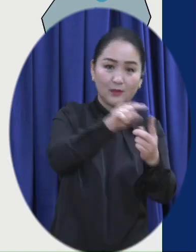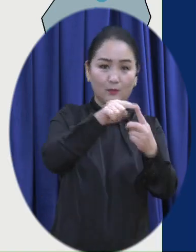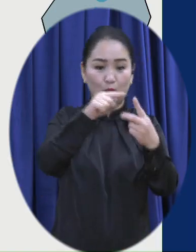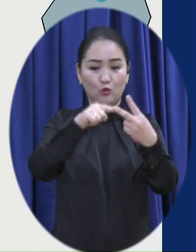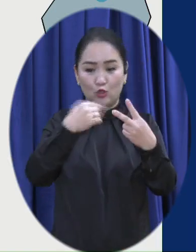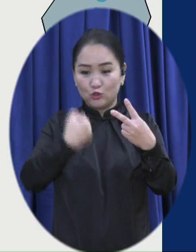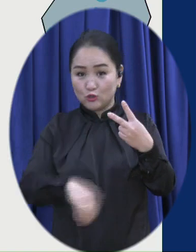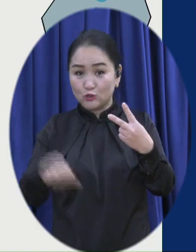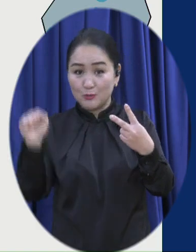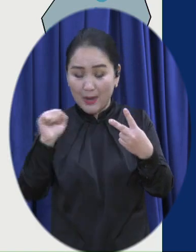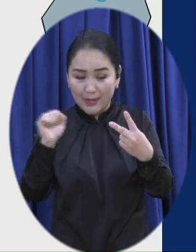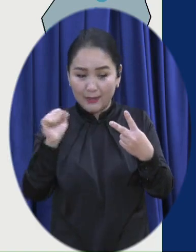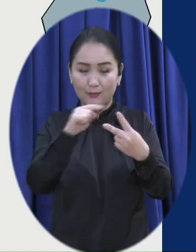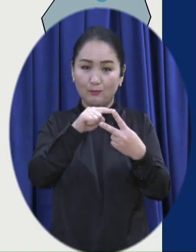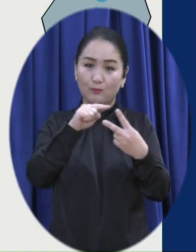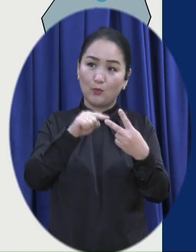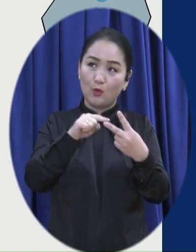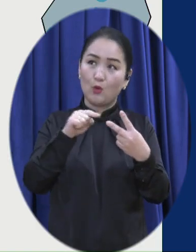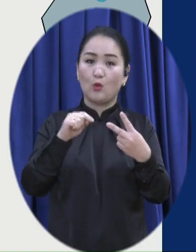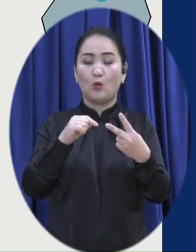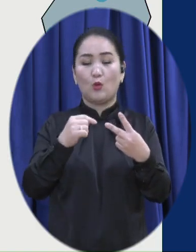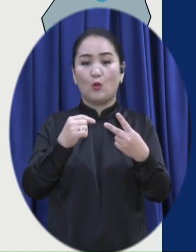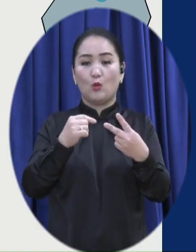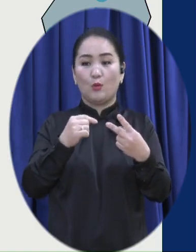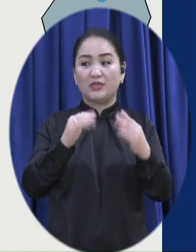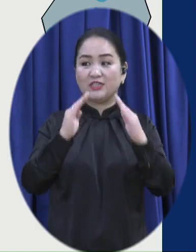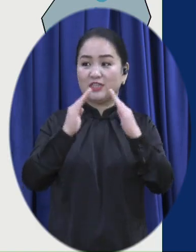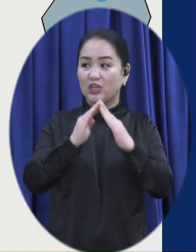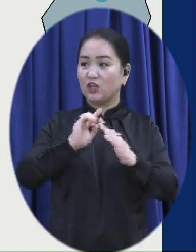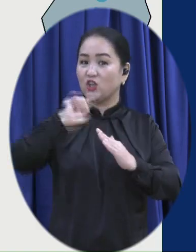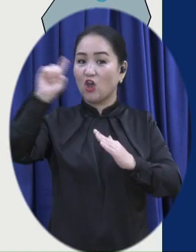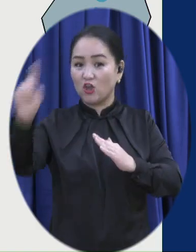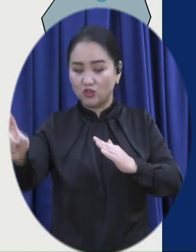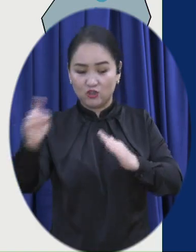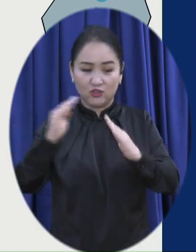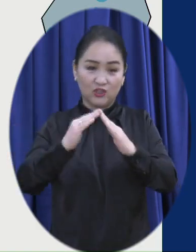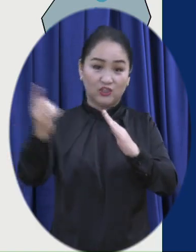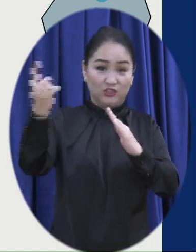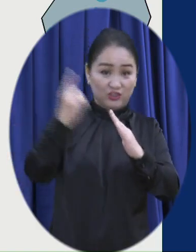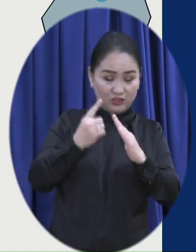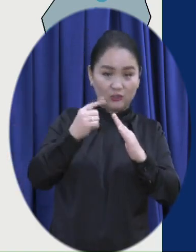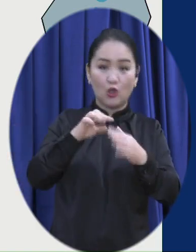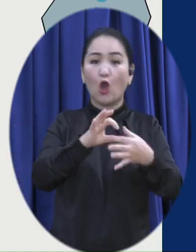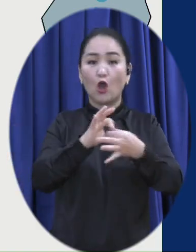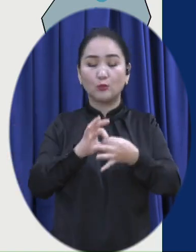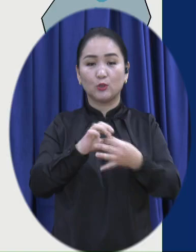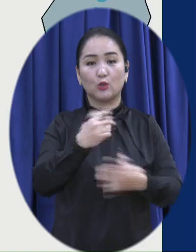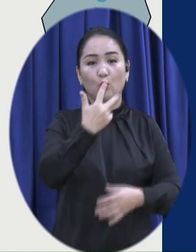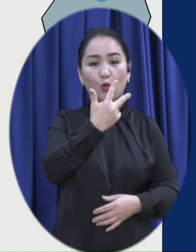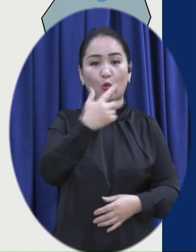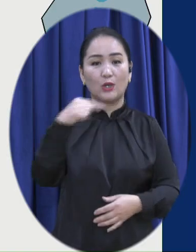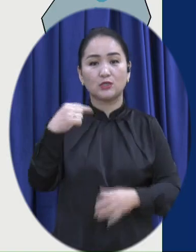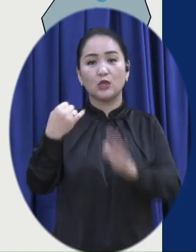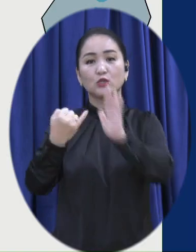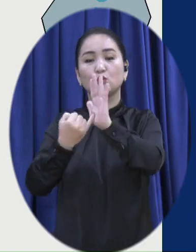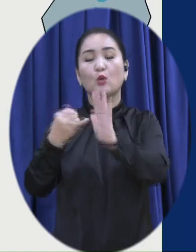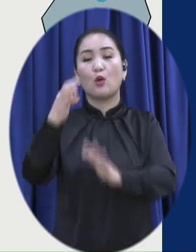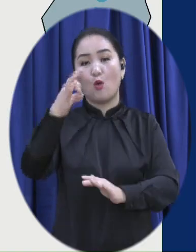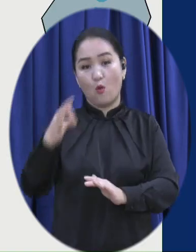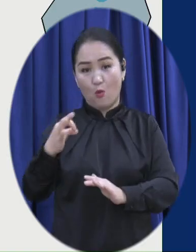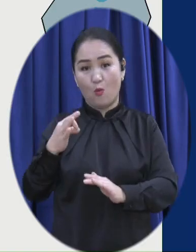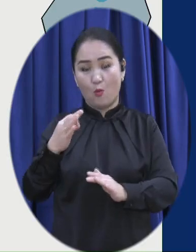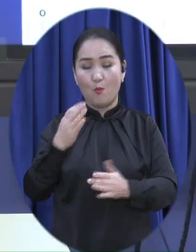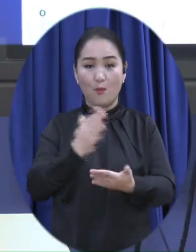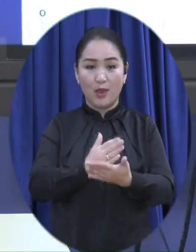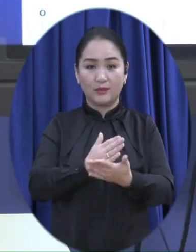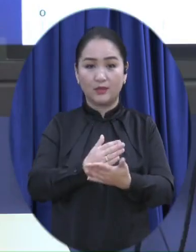за одоо бас бибинээр айлчилсан зочилсонтой холбоотойгоор бол 3-6% нь бүртгэгдсэн байна. За